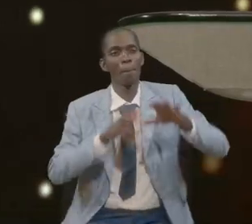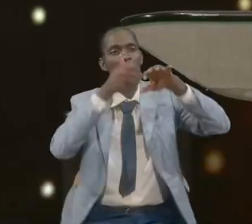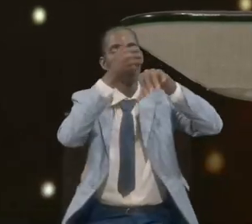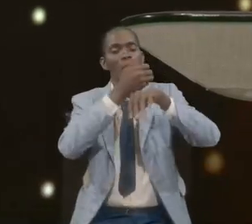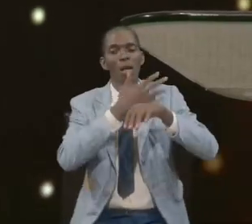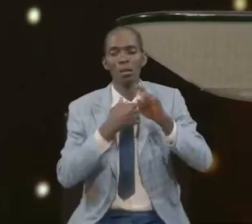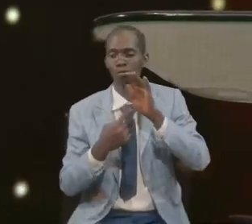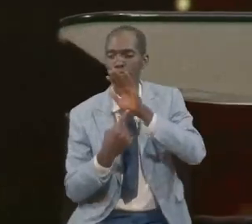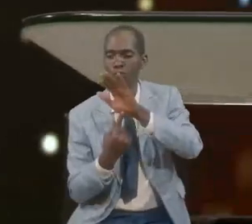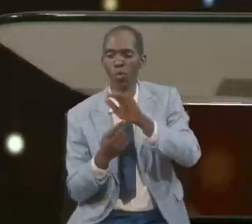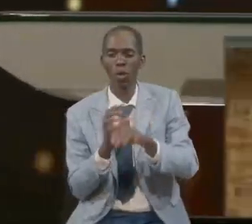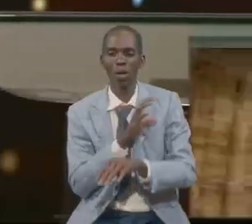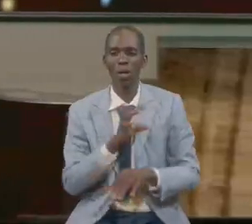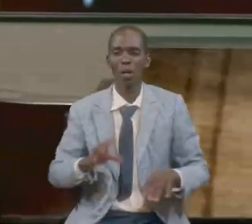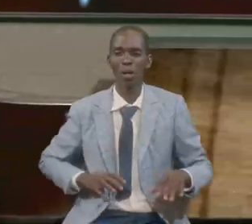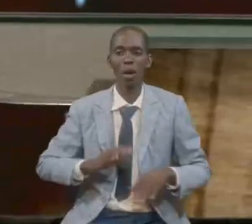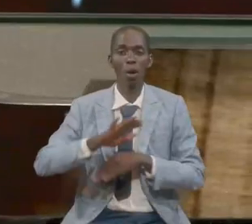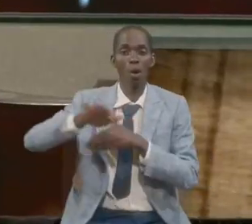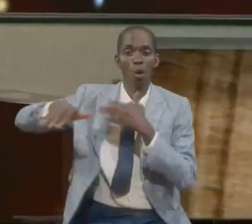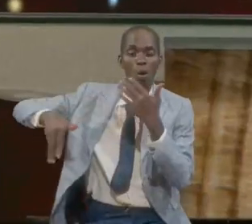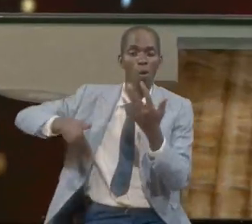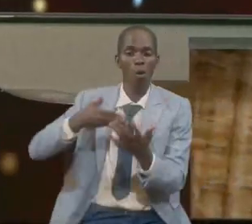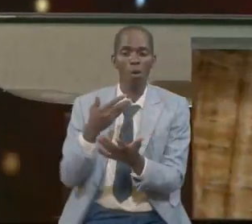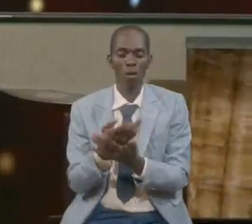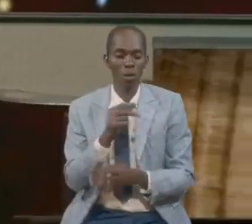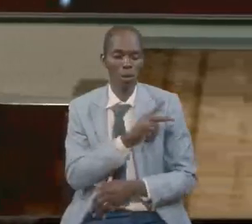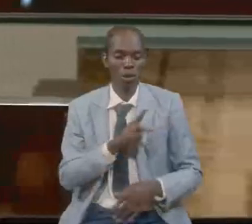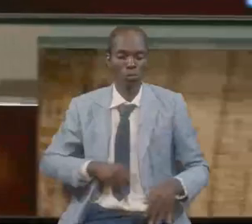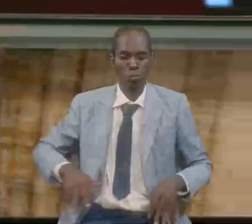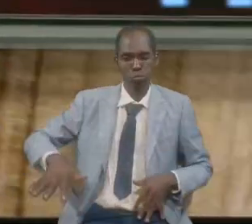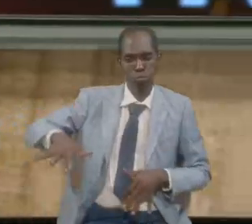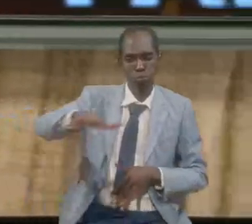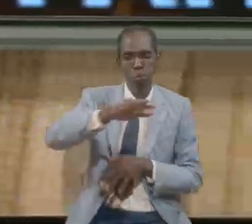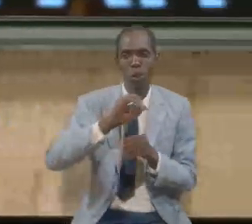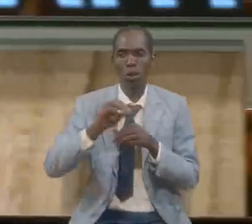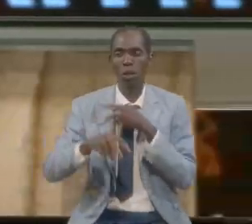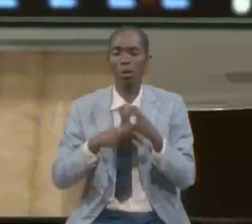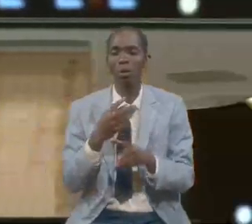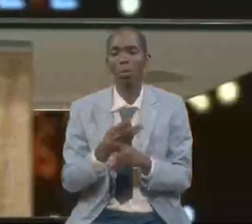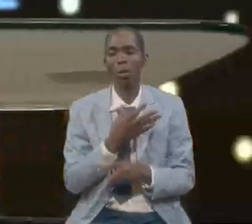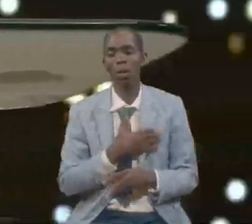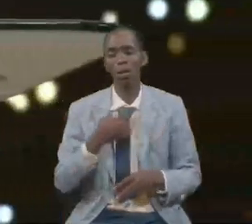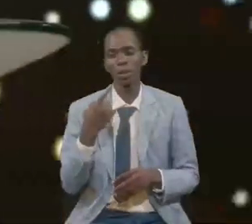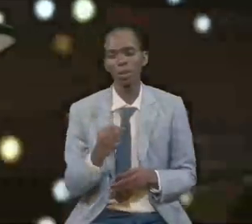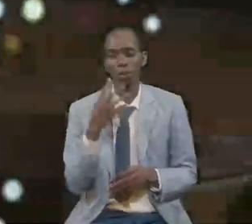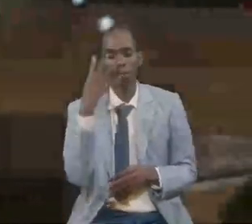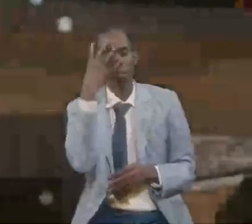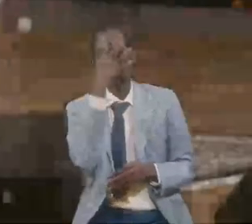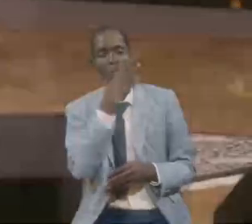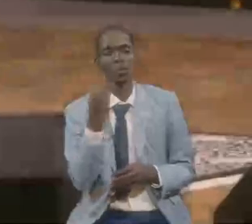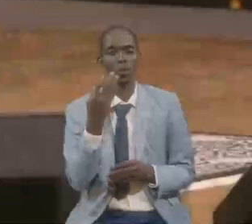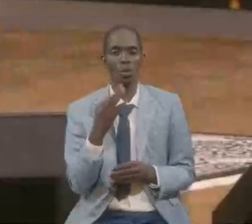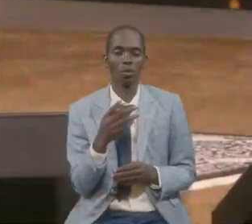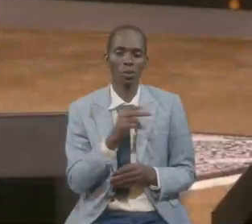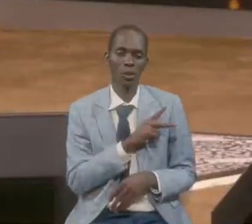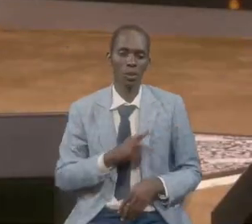élevée, lui montra tous les royaumes du monde et leur gloire. Le